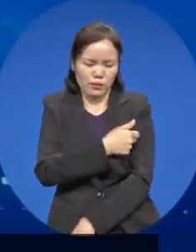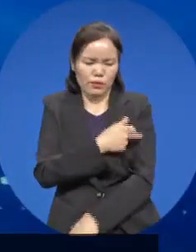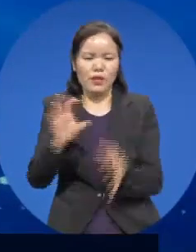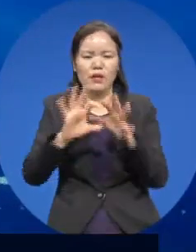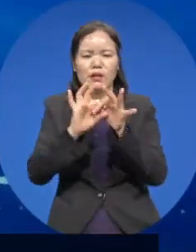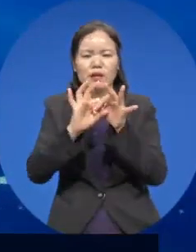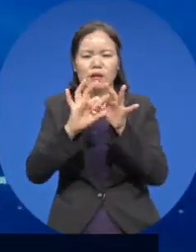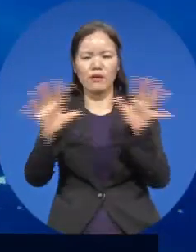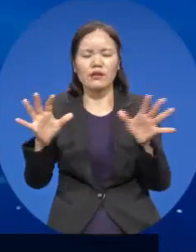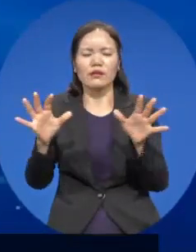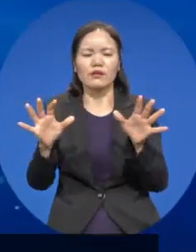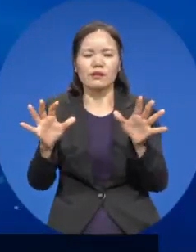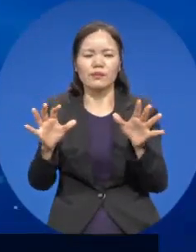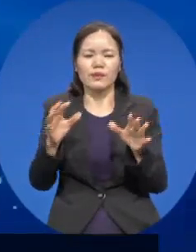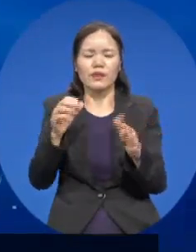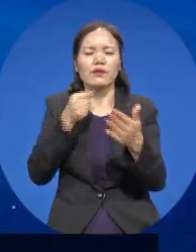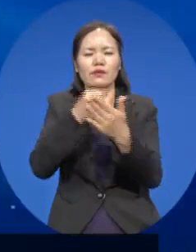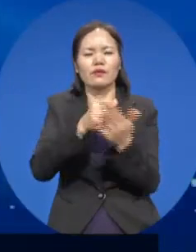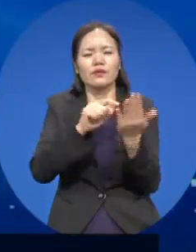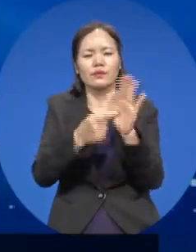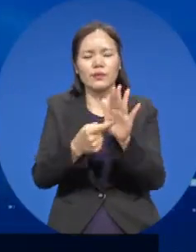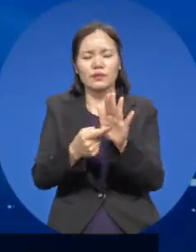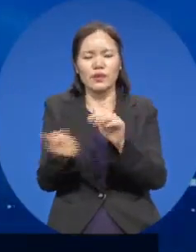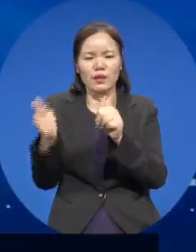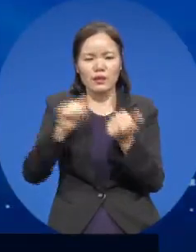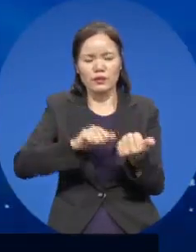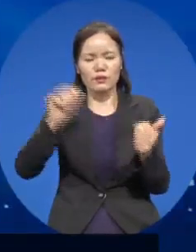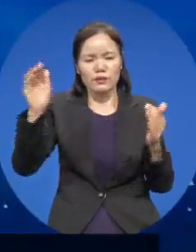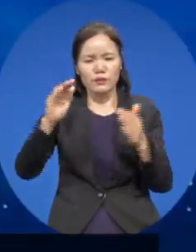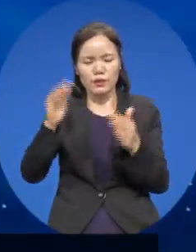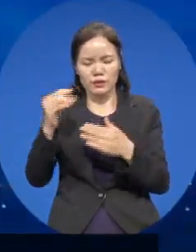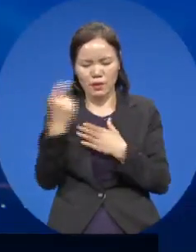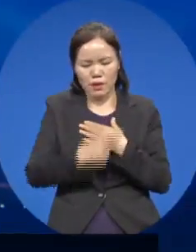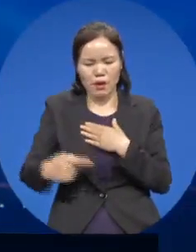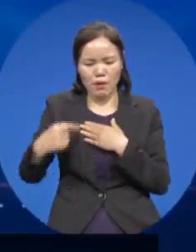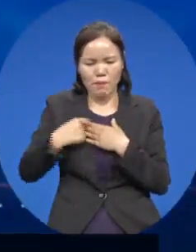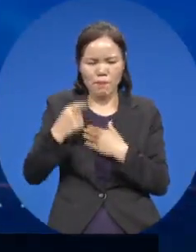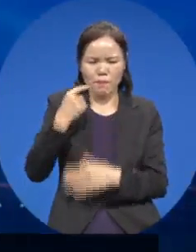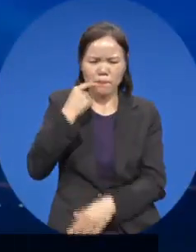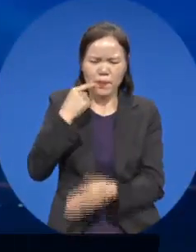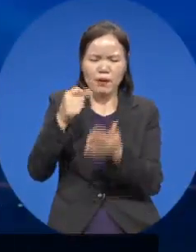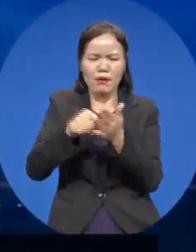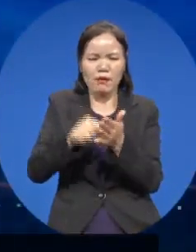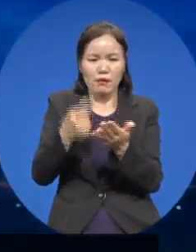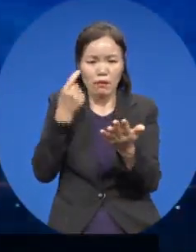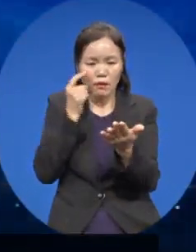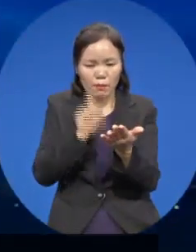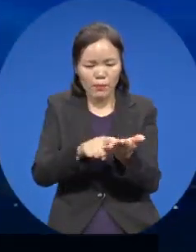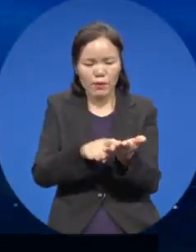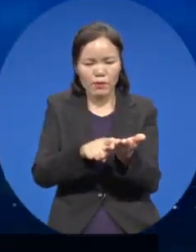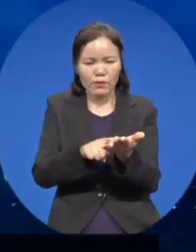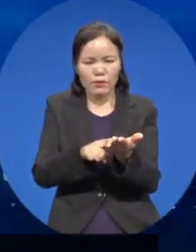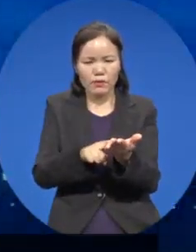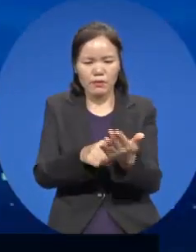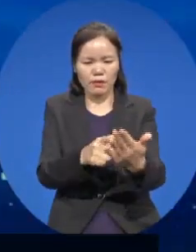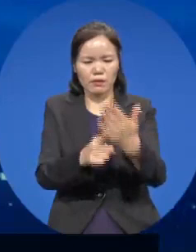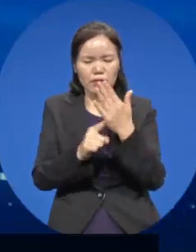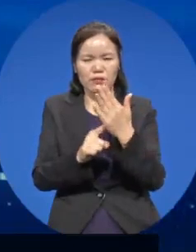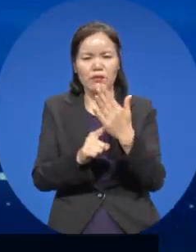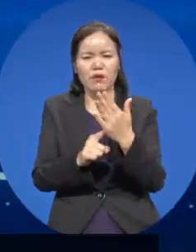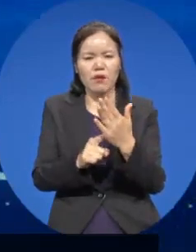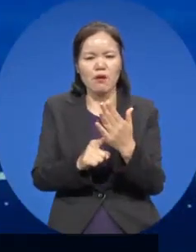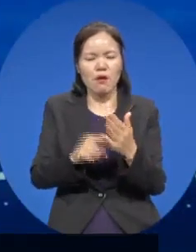결론에 해봤습니다 이 과정에서 숨진 학생의 몸에서 치사량의 독극물에 검출이 되는 사안이 드러났는데